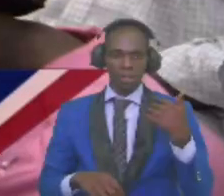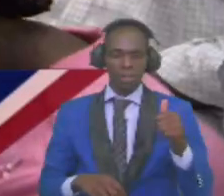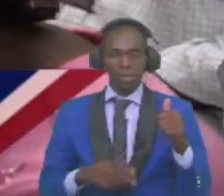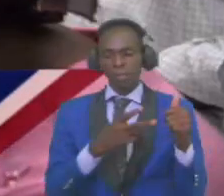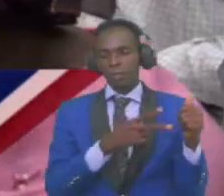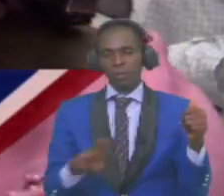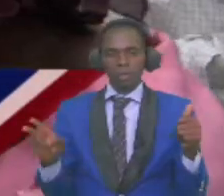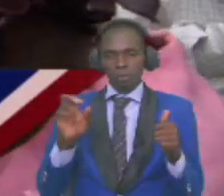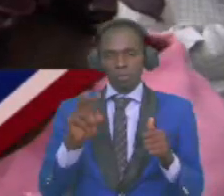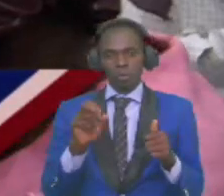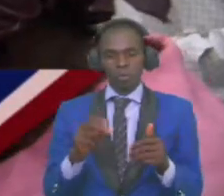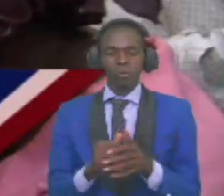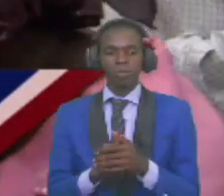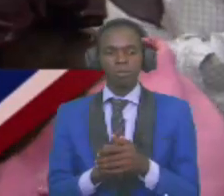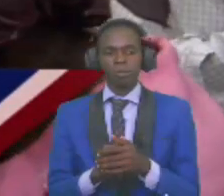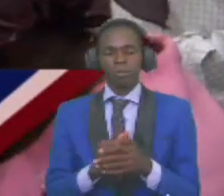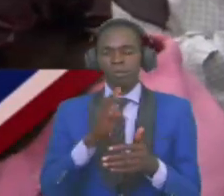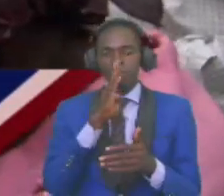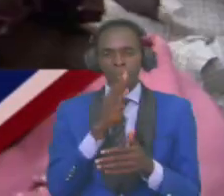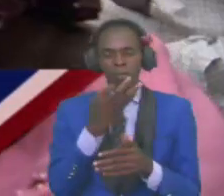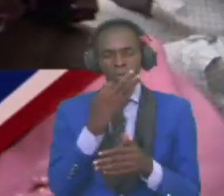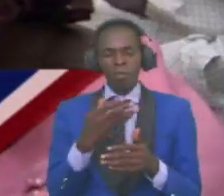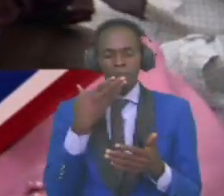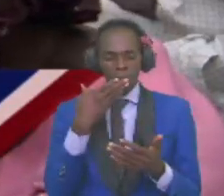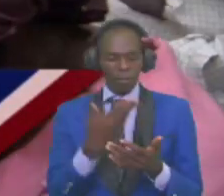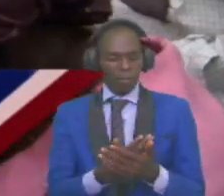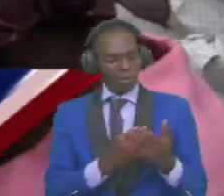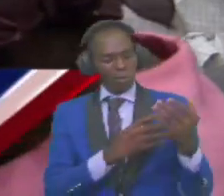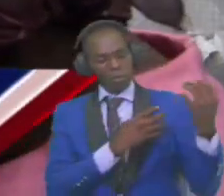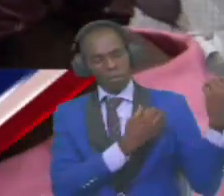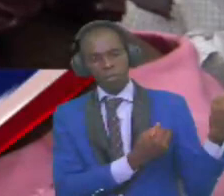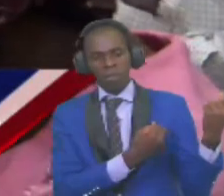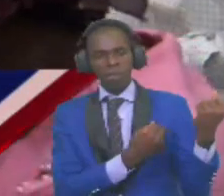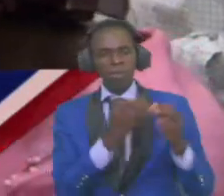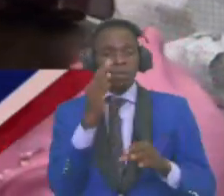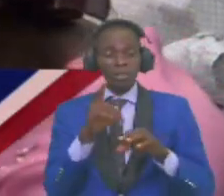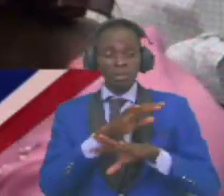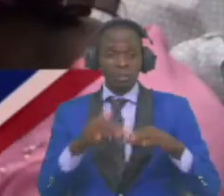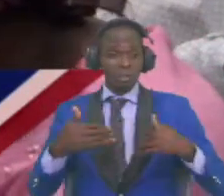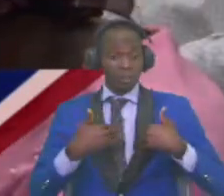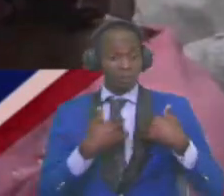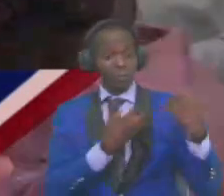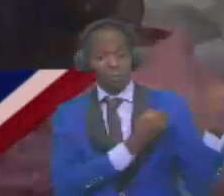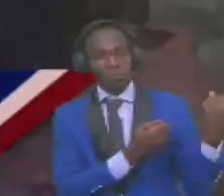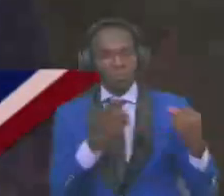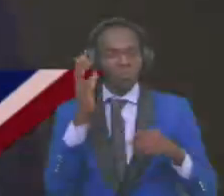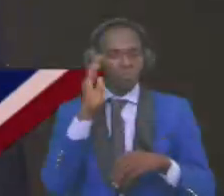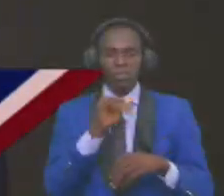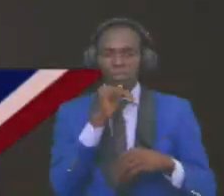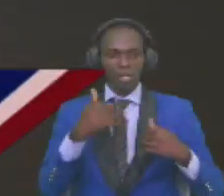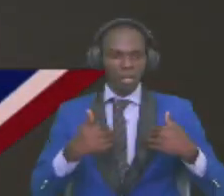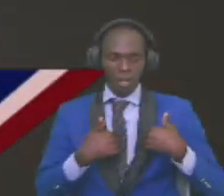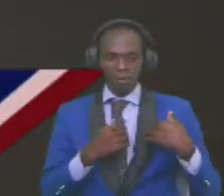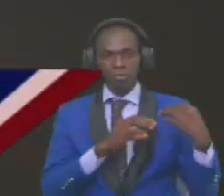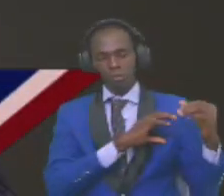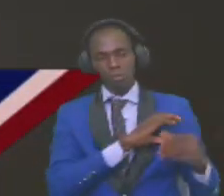samuel 10 et le verset 12 10 soit